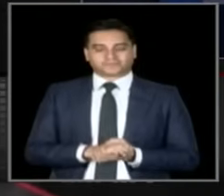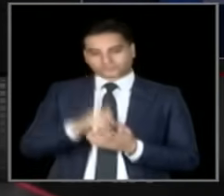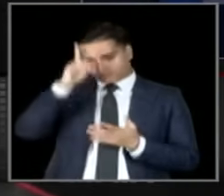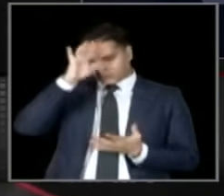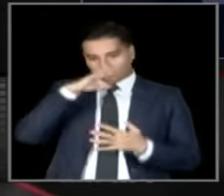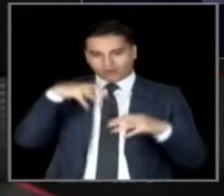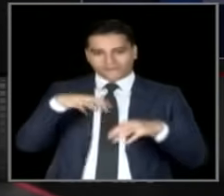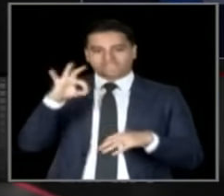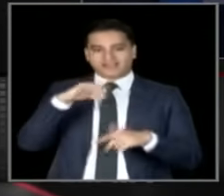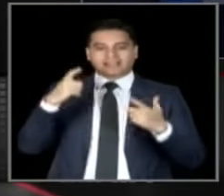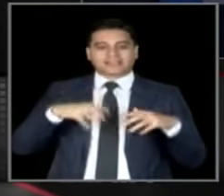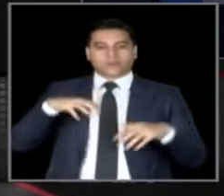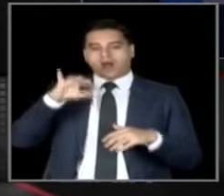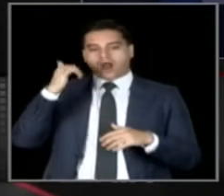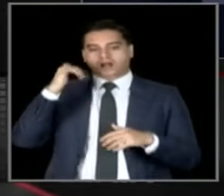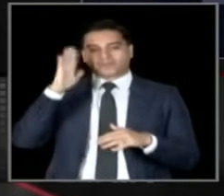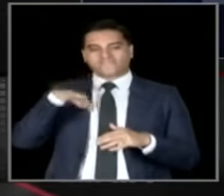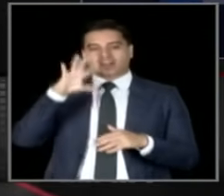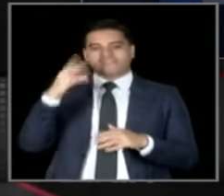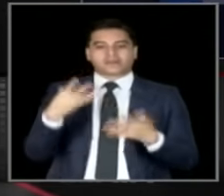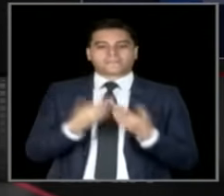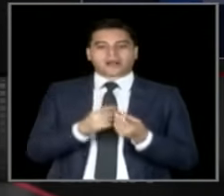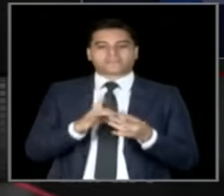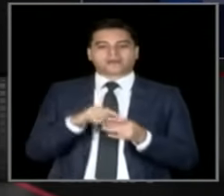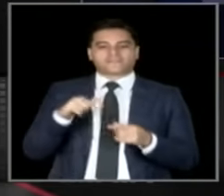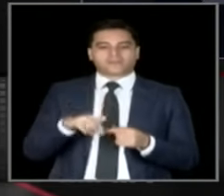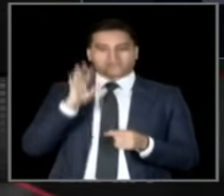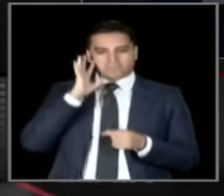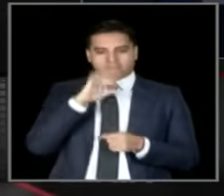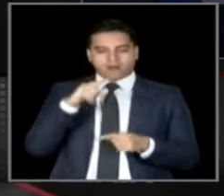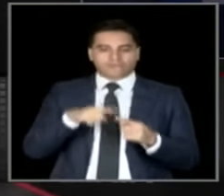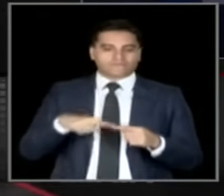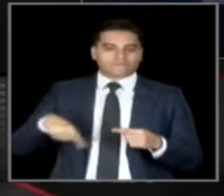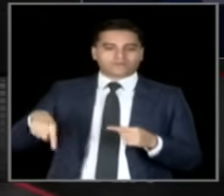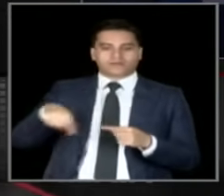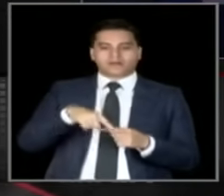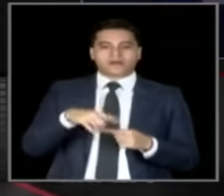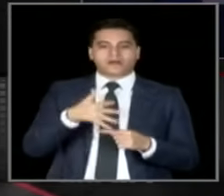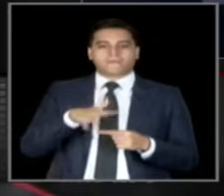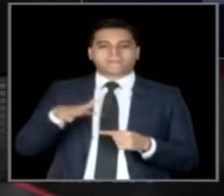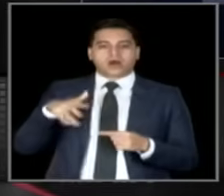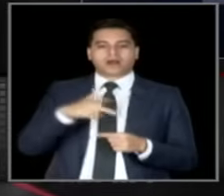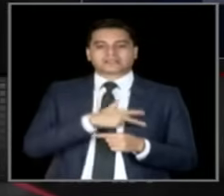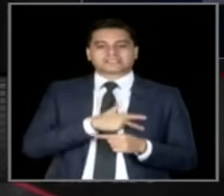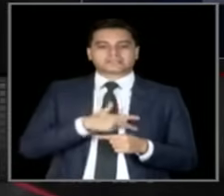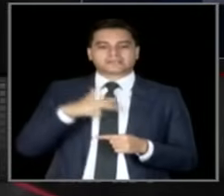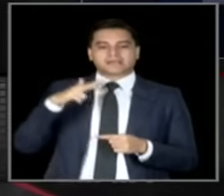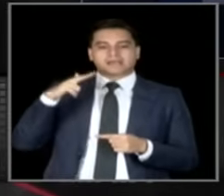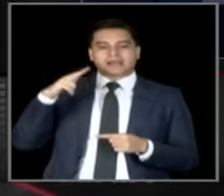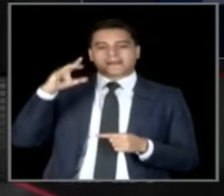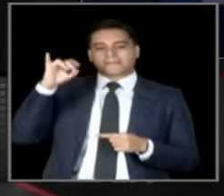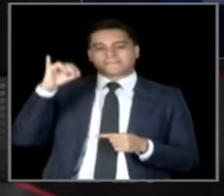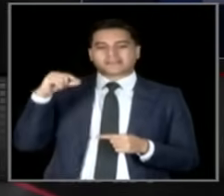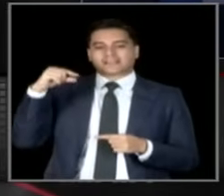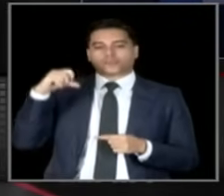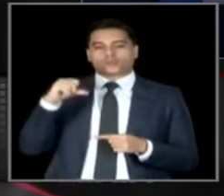جغرافيا، في أي دولة عربية إفريقية يقع الحقل البركاني ميدوب